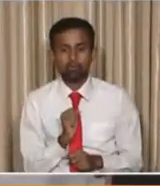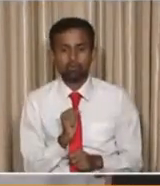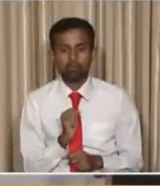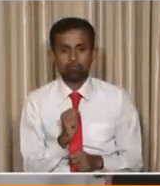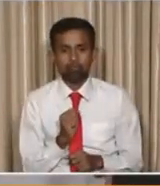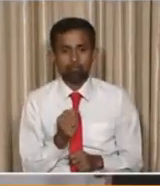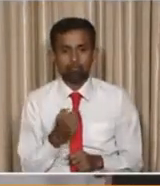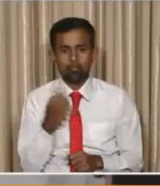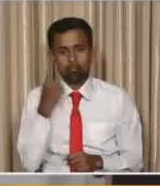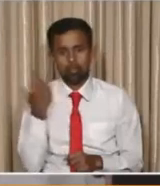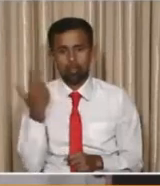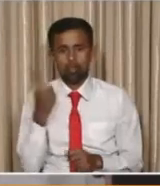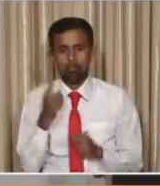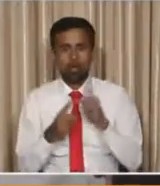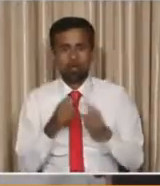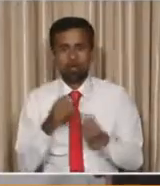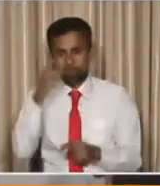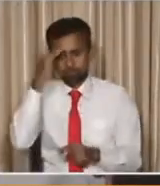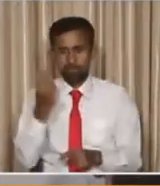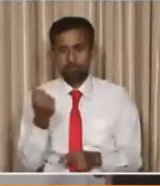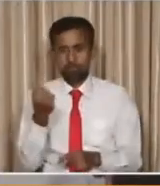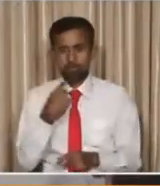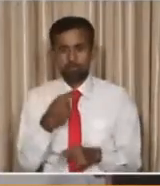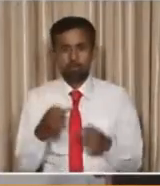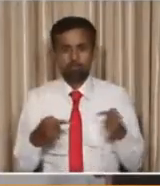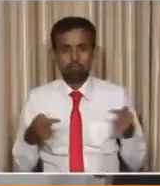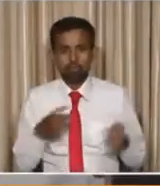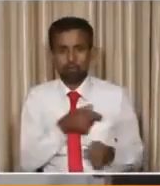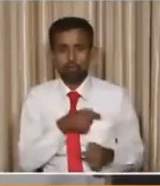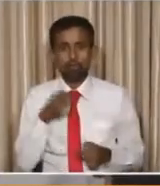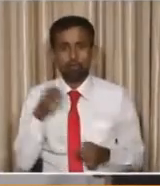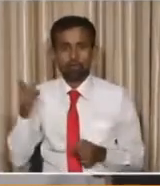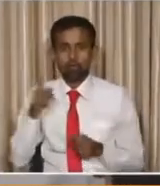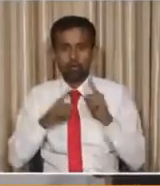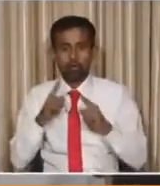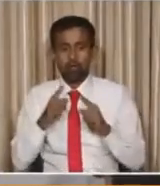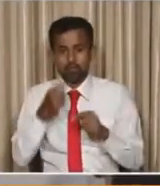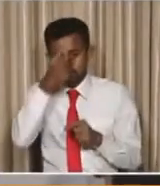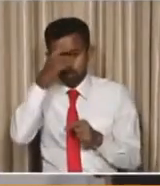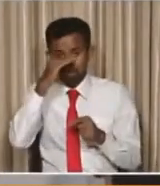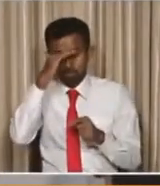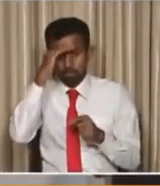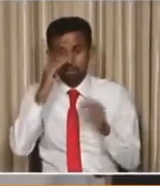අපි දන්නේ නැහැ. කතා නැහැ අපිට කතා කරන විපක්ෂ නායකවරු එතන කතා නායක තමයි ගෙදර.